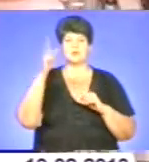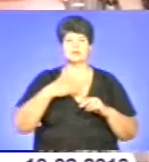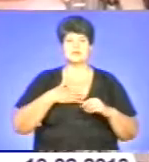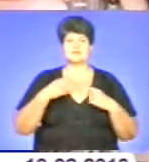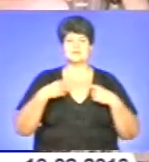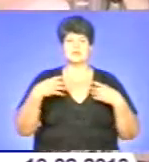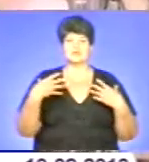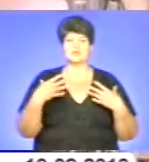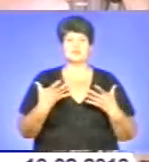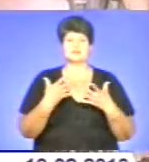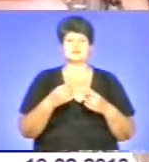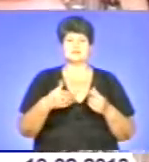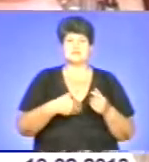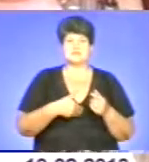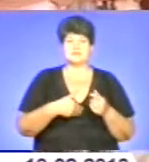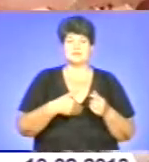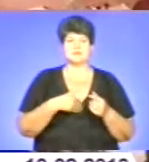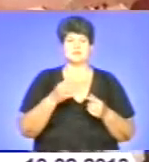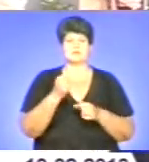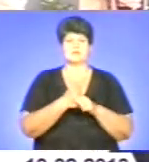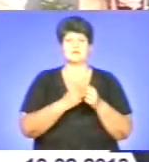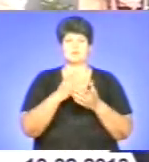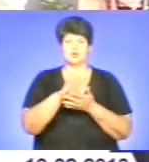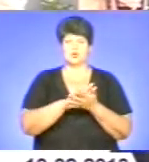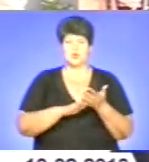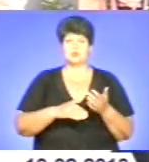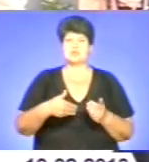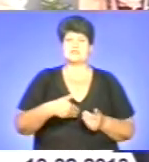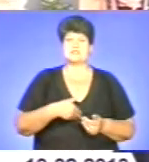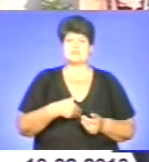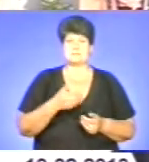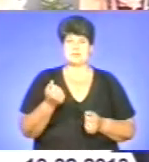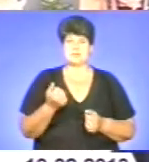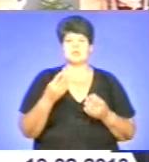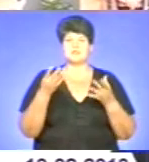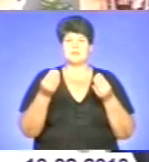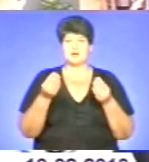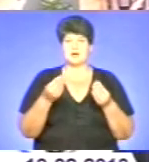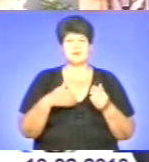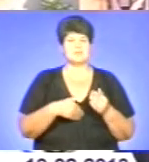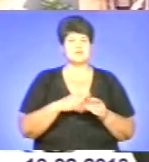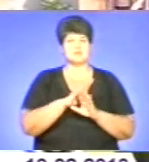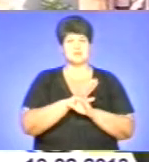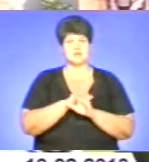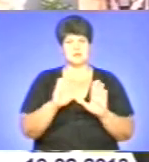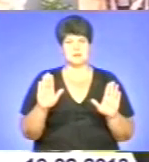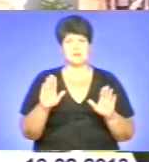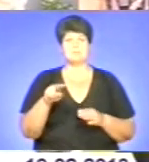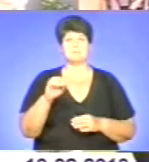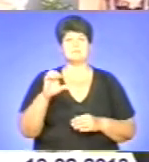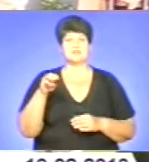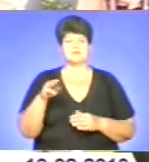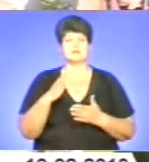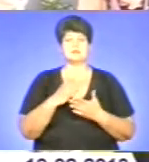пісними вами триває Успенський піст чи пом'якшується піст сьогоднішнє свято ні піст є піст і